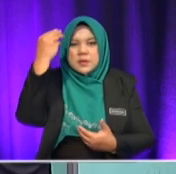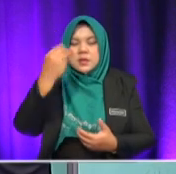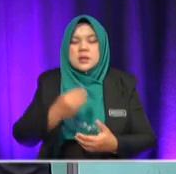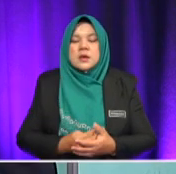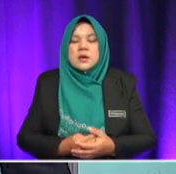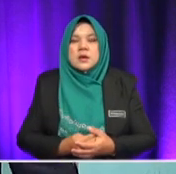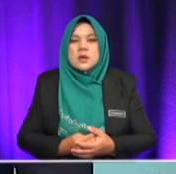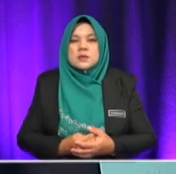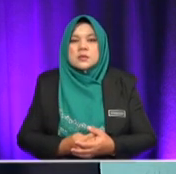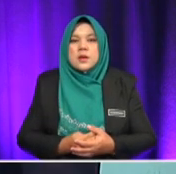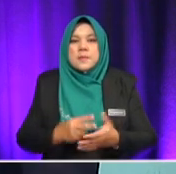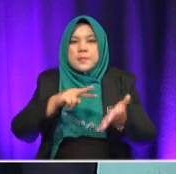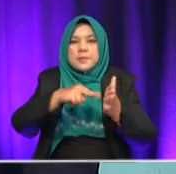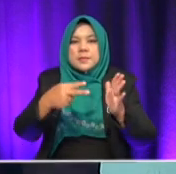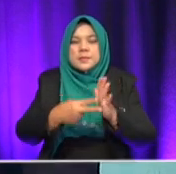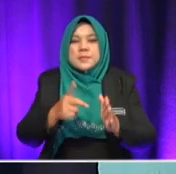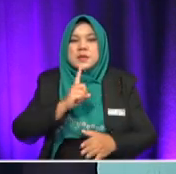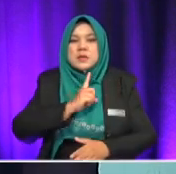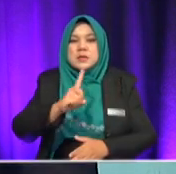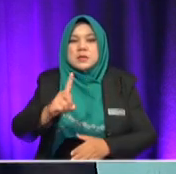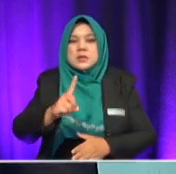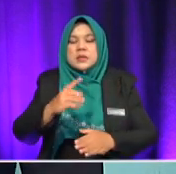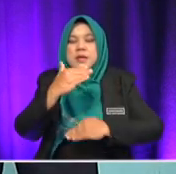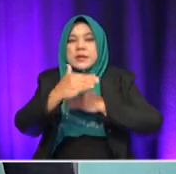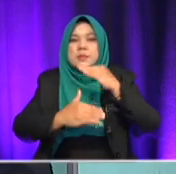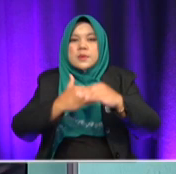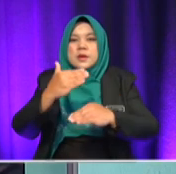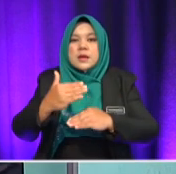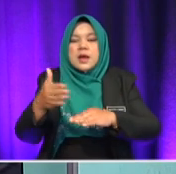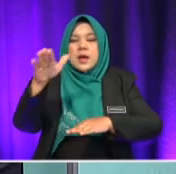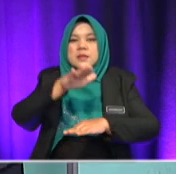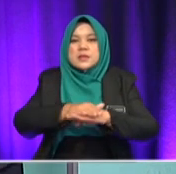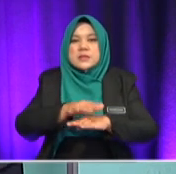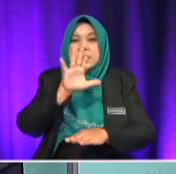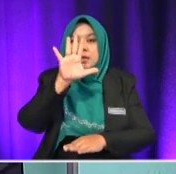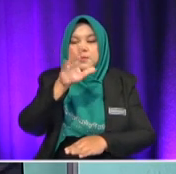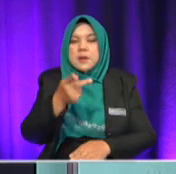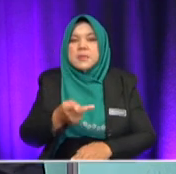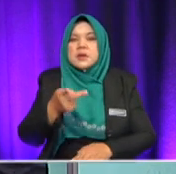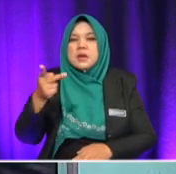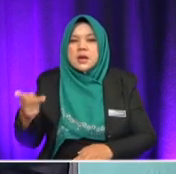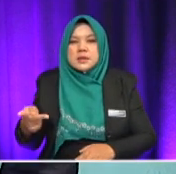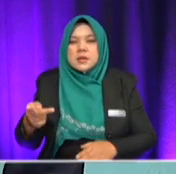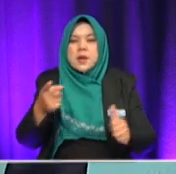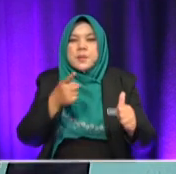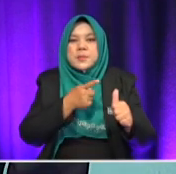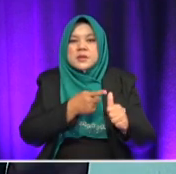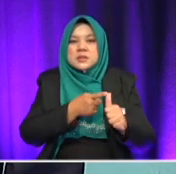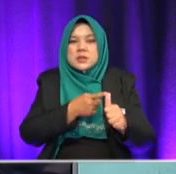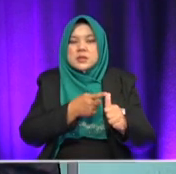hadis tadi yang bermaksud Islam dibino atas lima perkara yaitu yang pertama